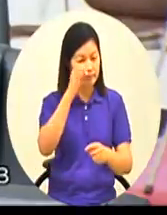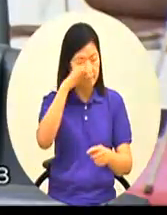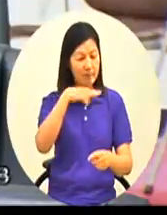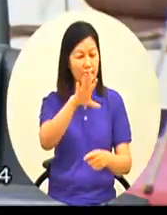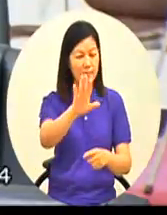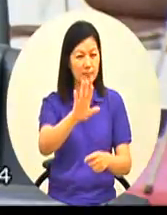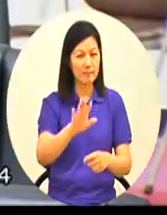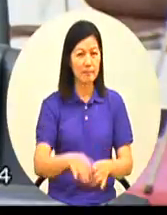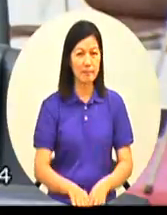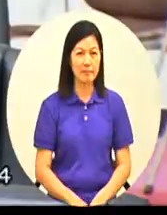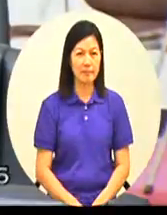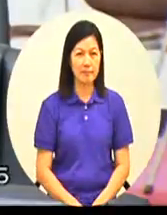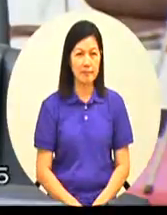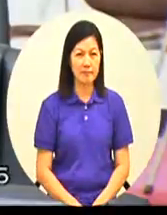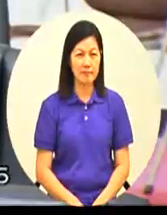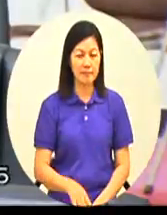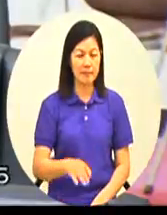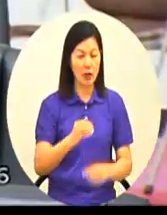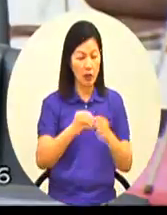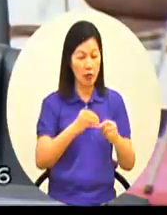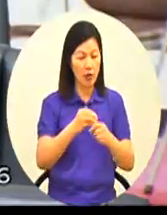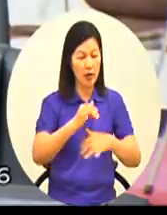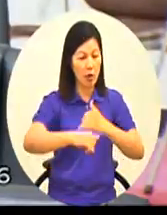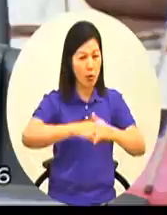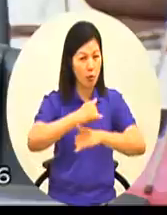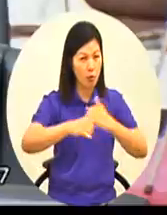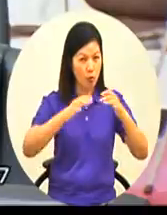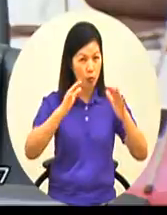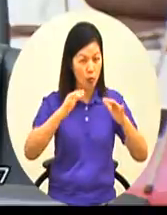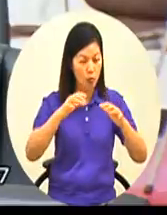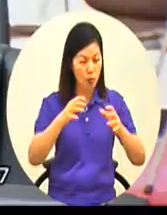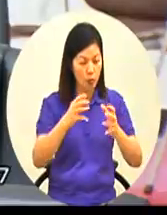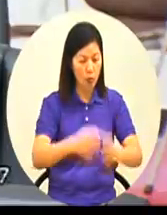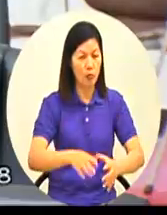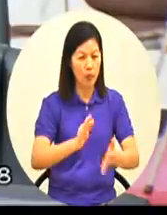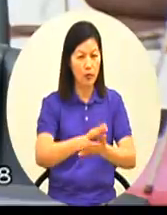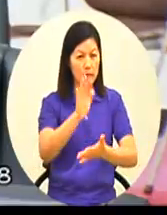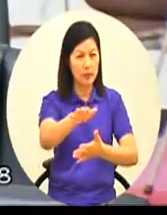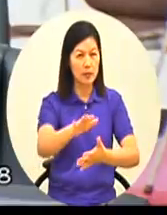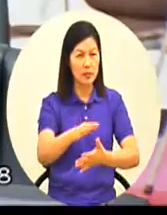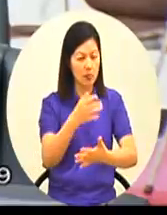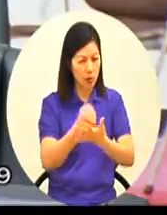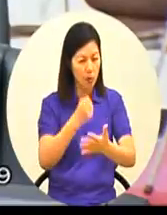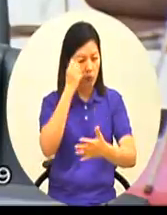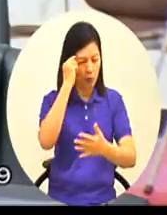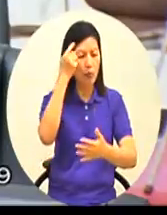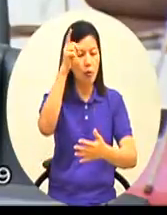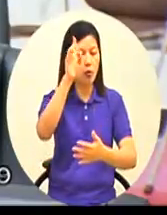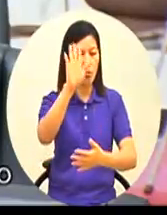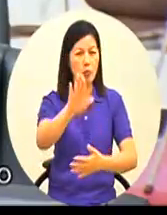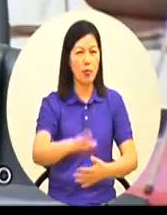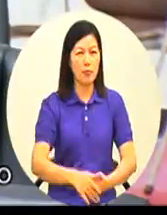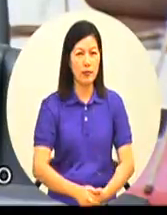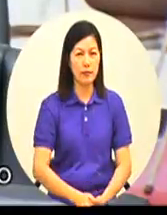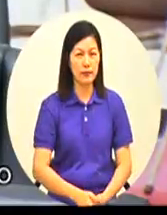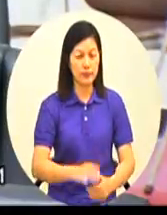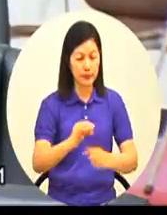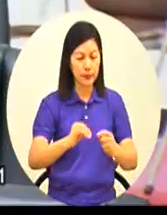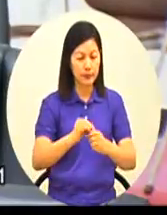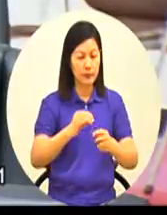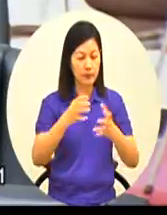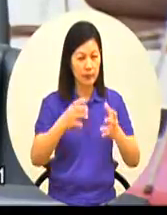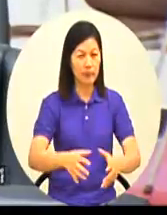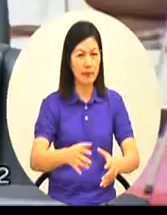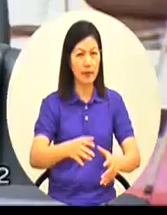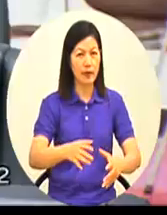希望能够在万年祭过后留下一些东西给地方。那再来最重要的是，我们万年祭一定要多